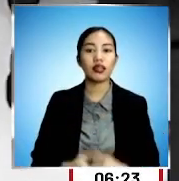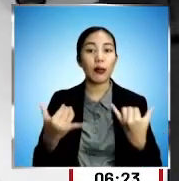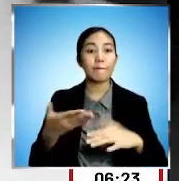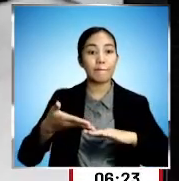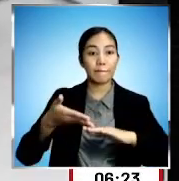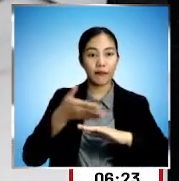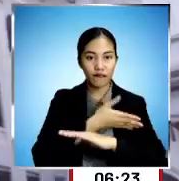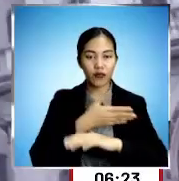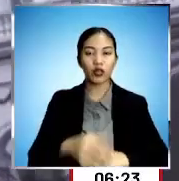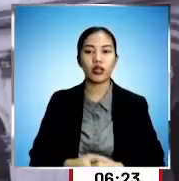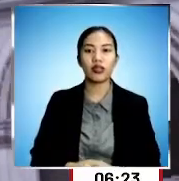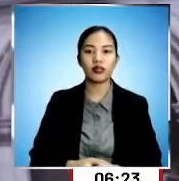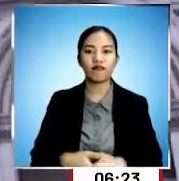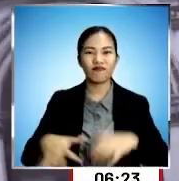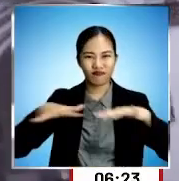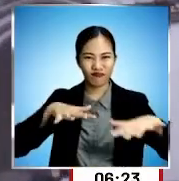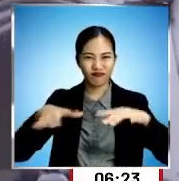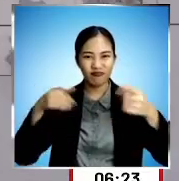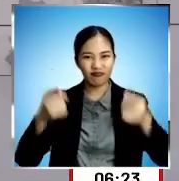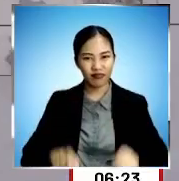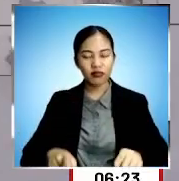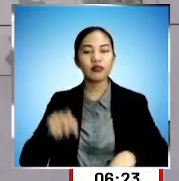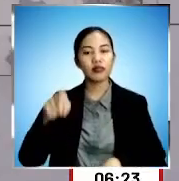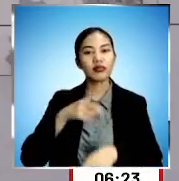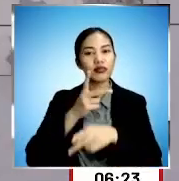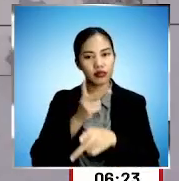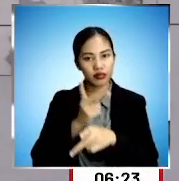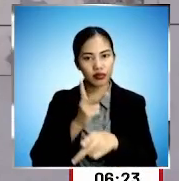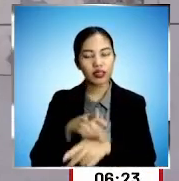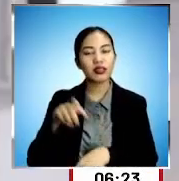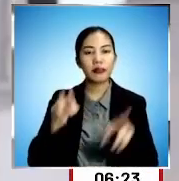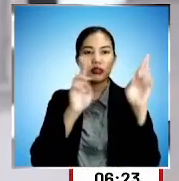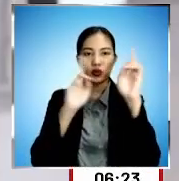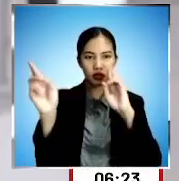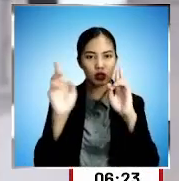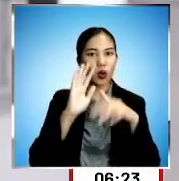ating buhay, maging maingat at I am ready sa lahat ng oras.